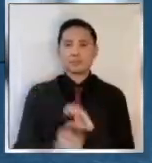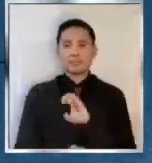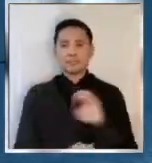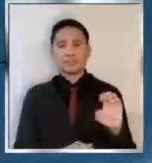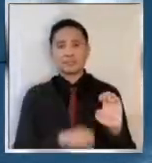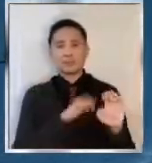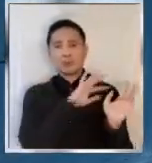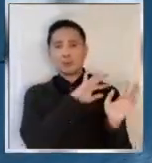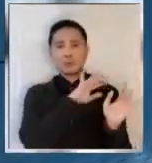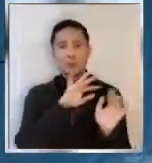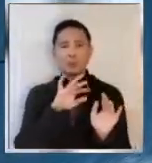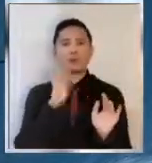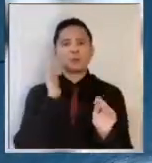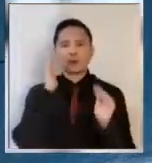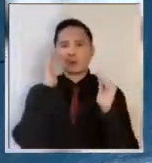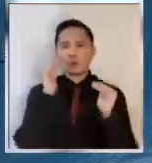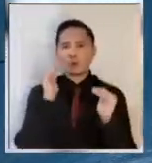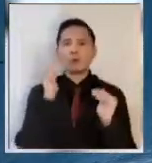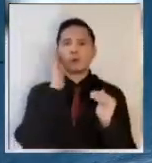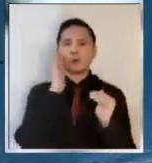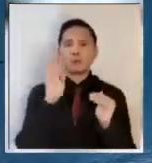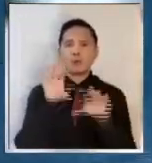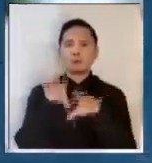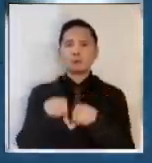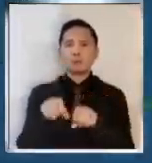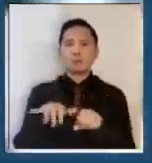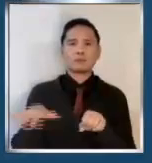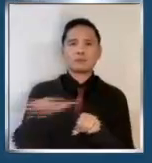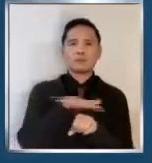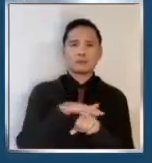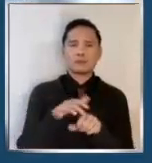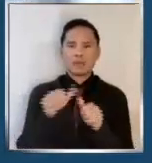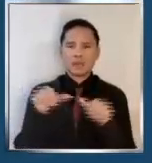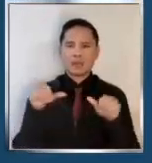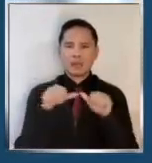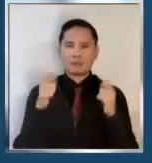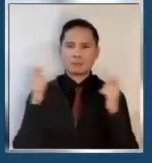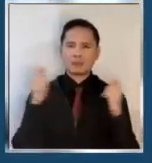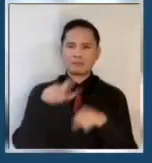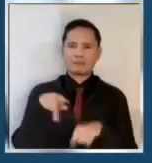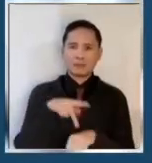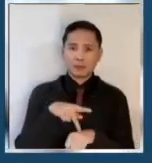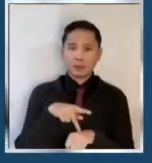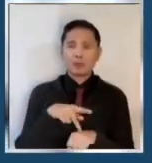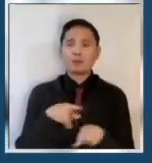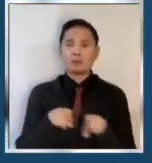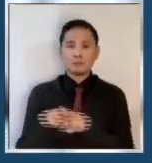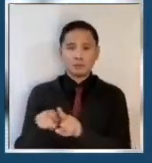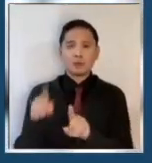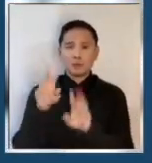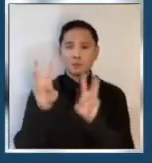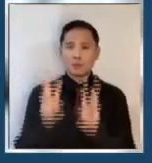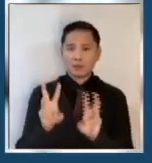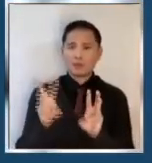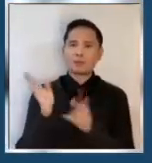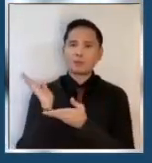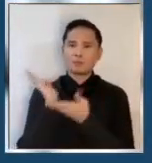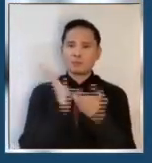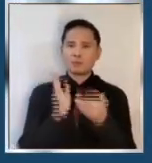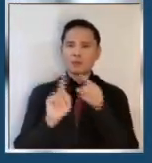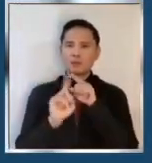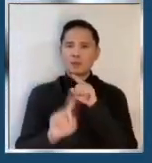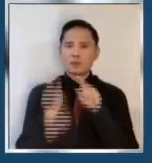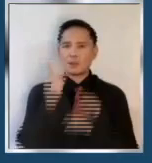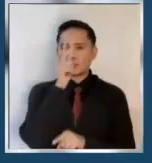na iihip sa malaking bahagi ng bansa. Sa rainfall forecast ng Metro Weather, may ulang dala yung thunderstorm na yan sa Luzon. Sabado po